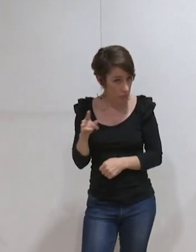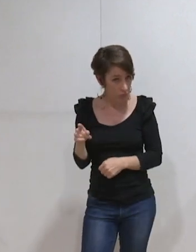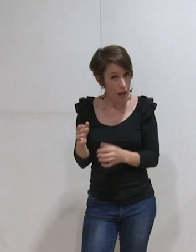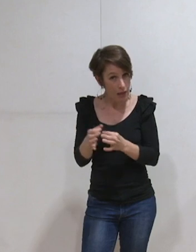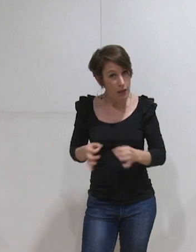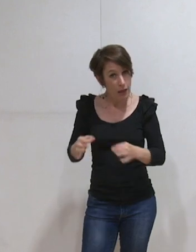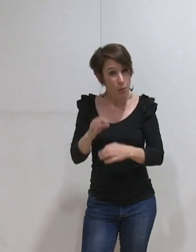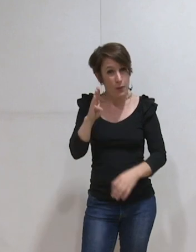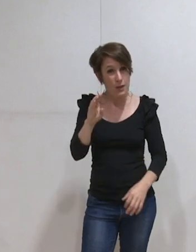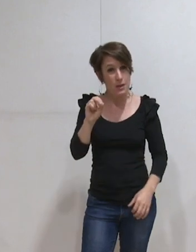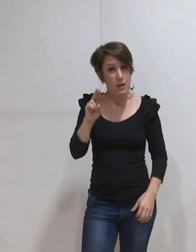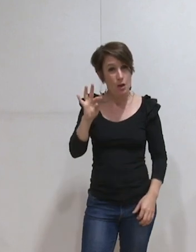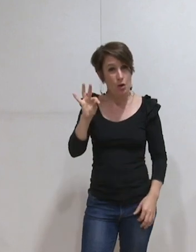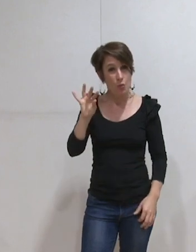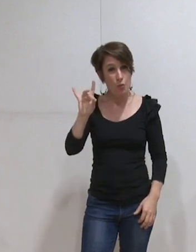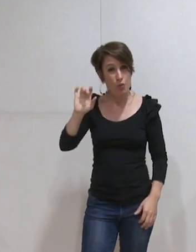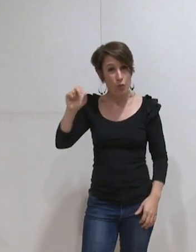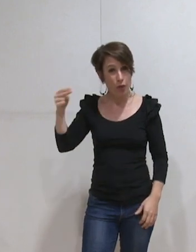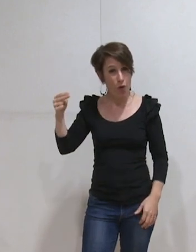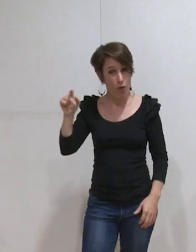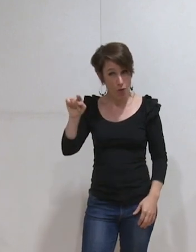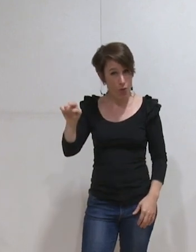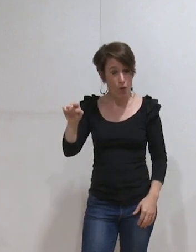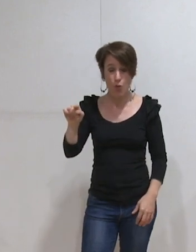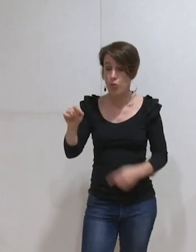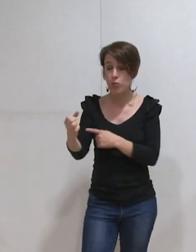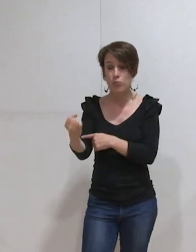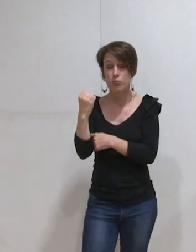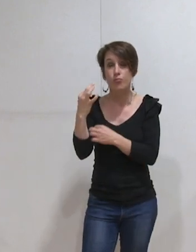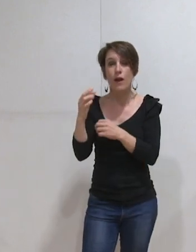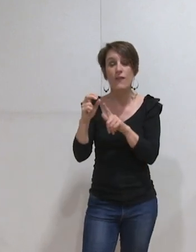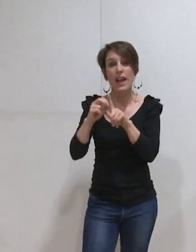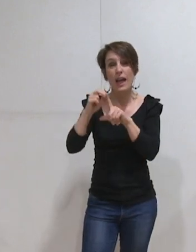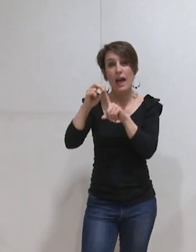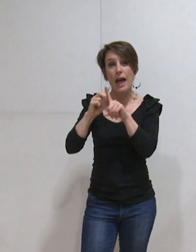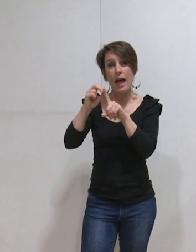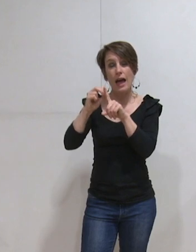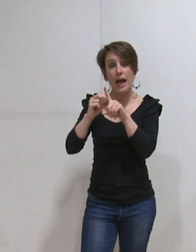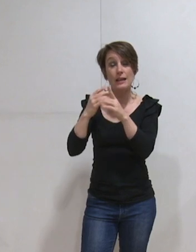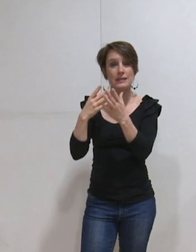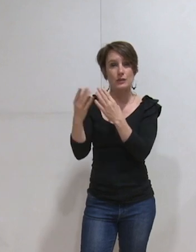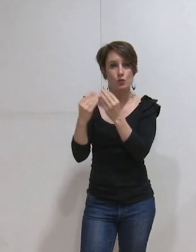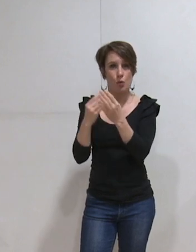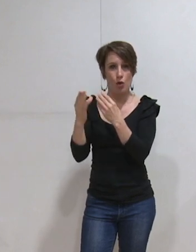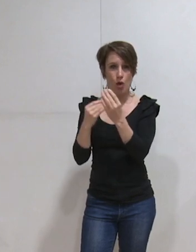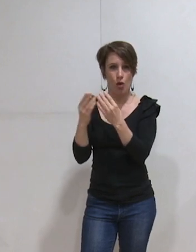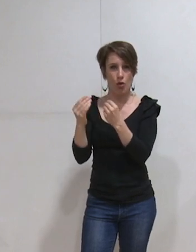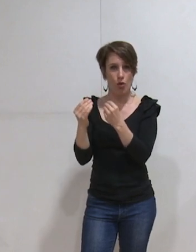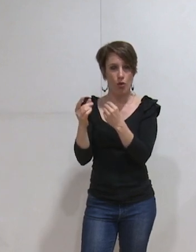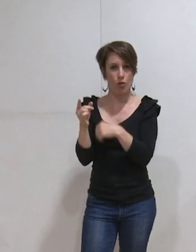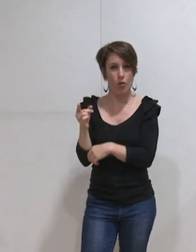conception de l'indice du bonheur autre vision des indicateurs de